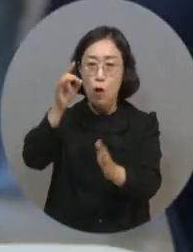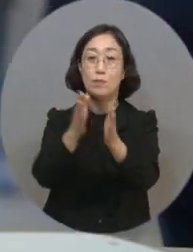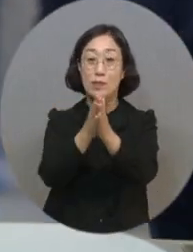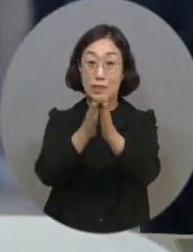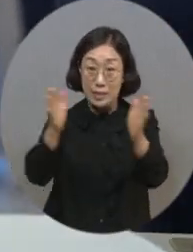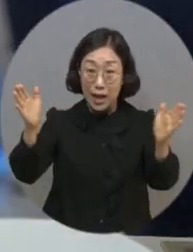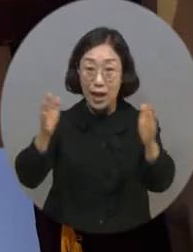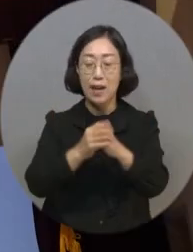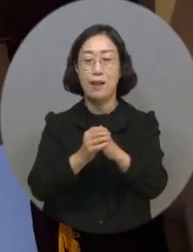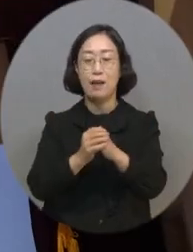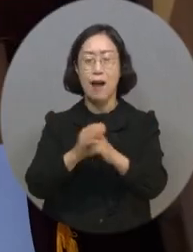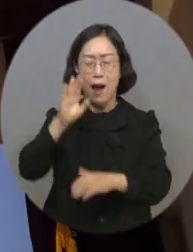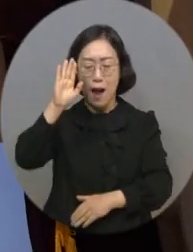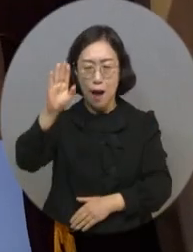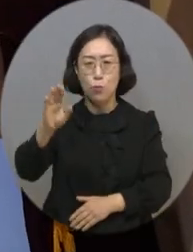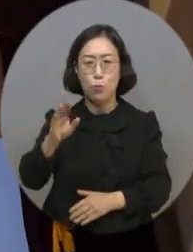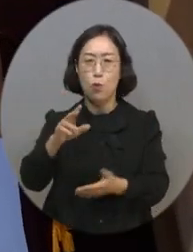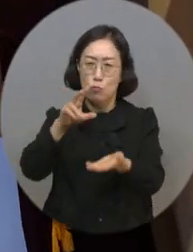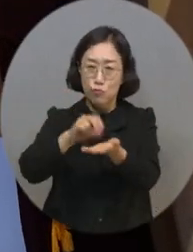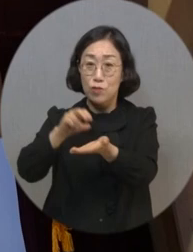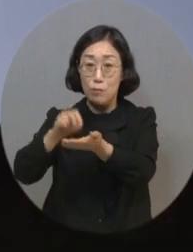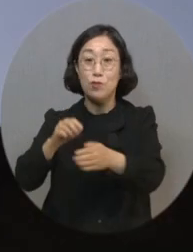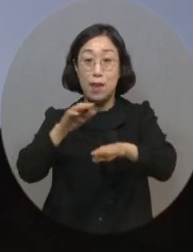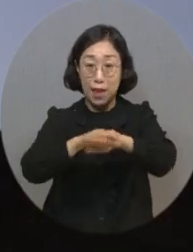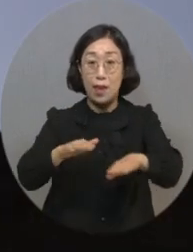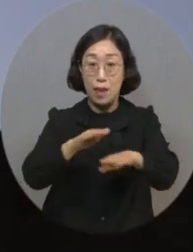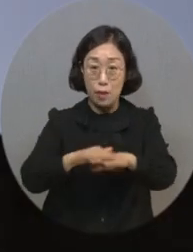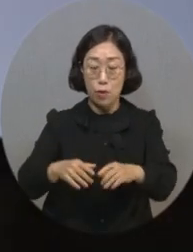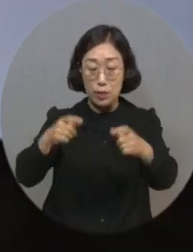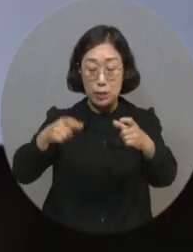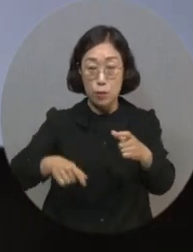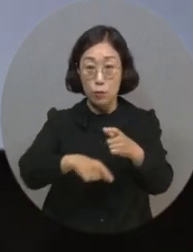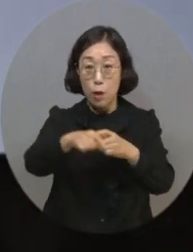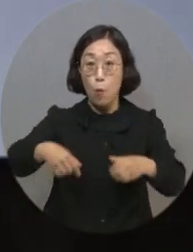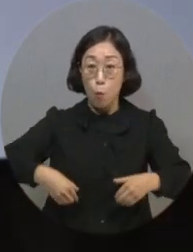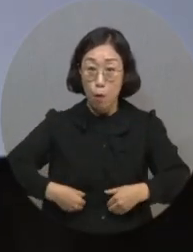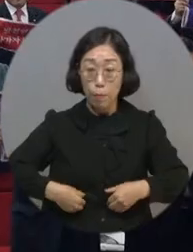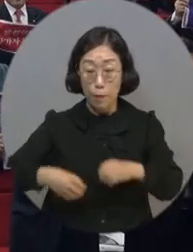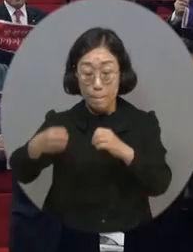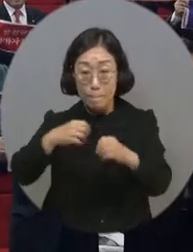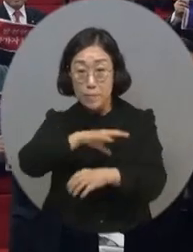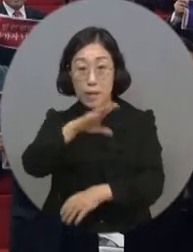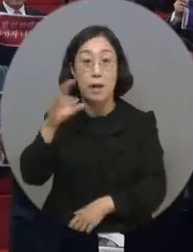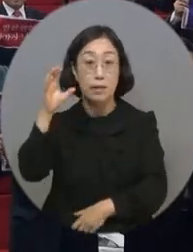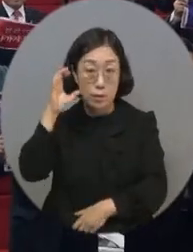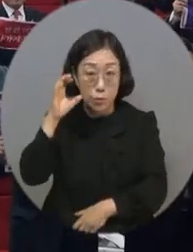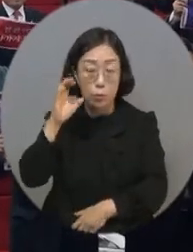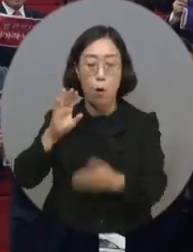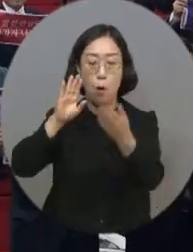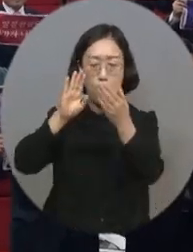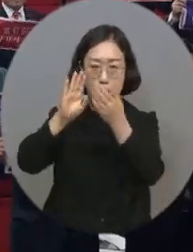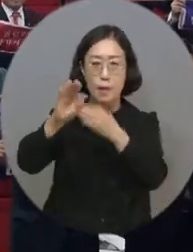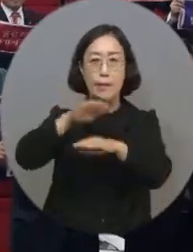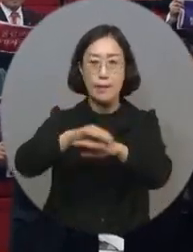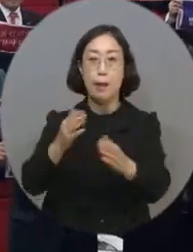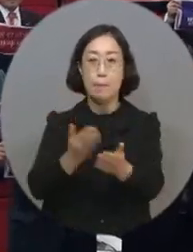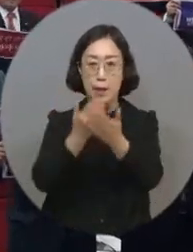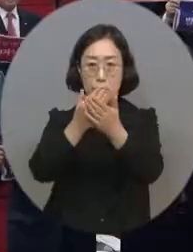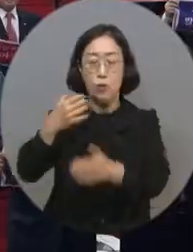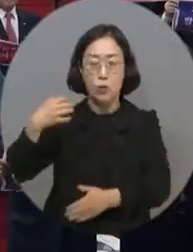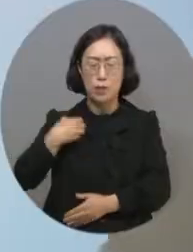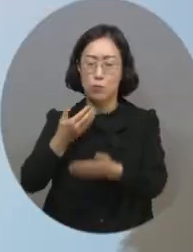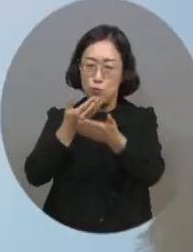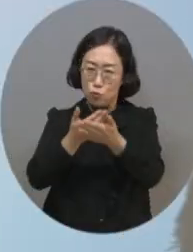내딛어 앞으로도 다양한 현안을 해결하고 지역사회 목소리를 모아 전북특별자치도의 미래를 밝히는 주축 역할을 할